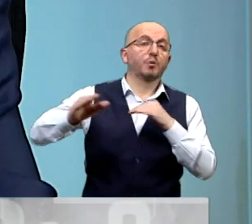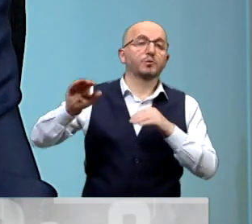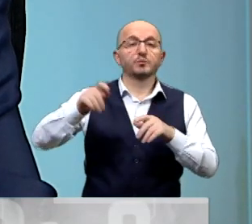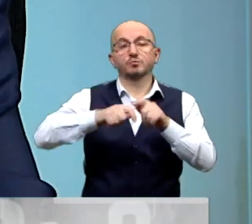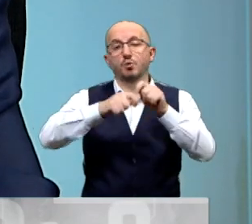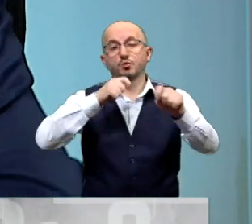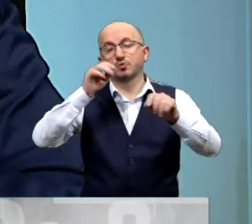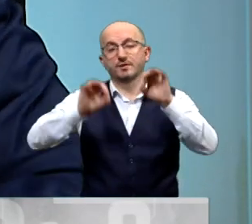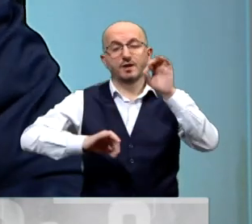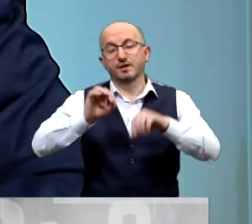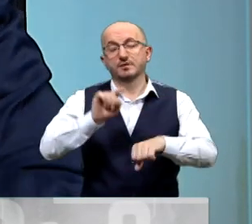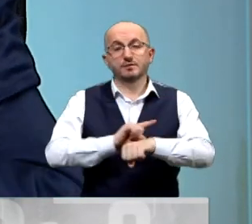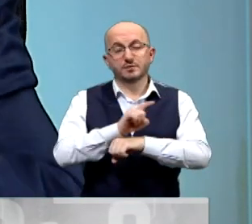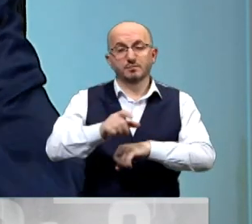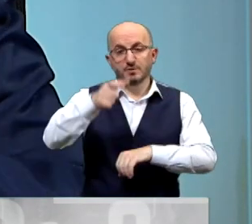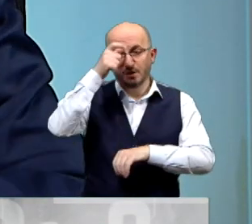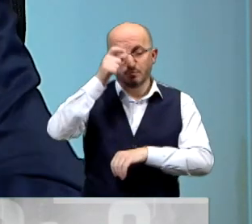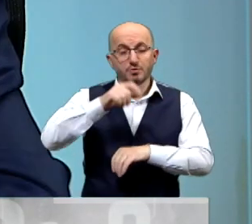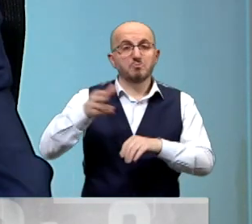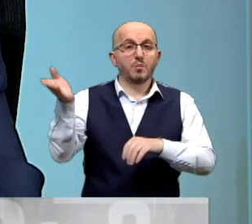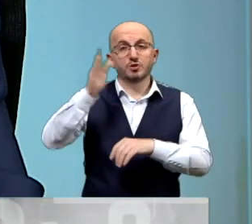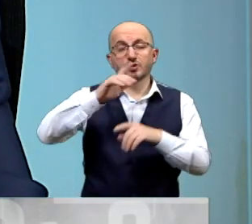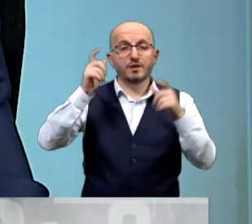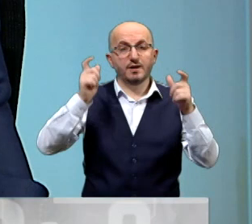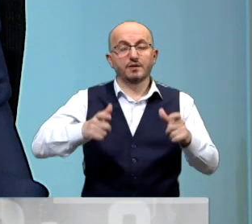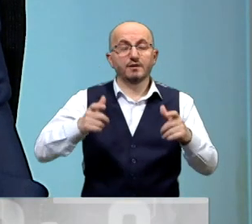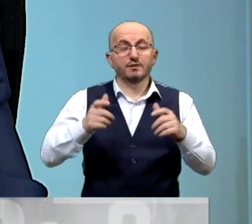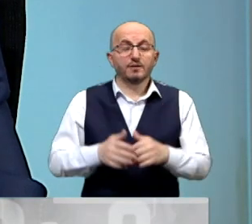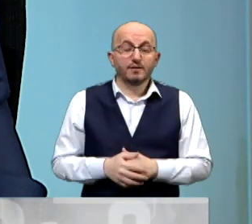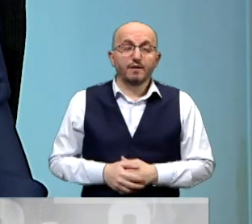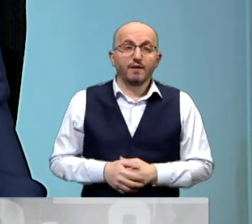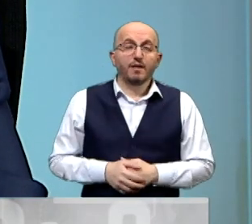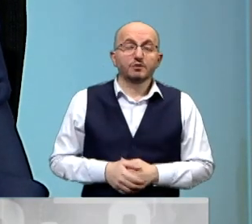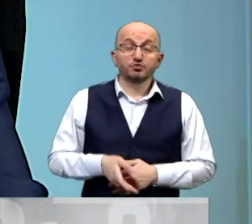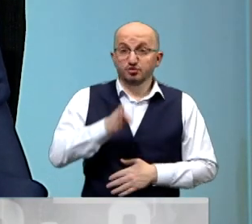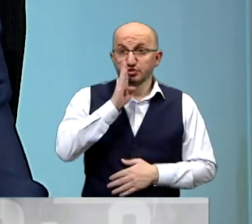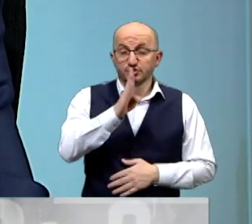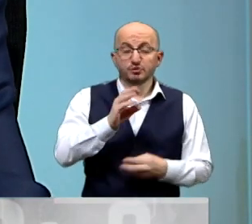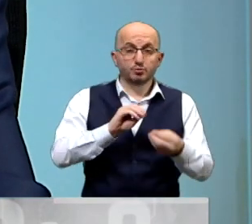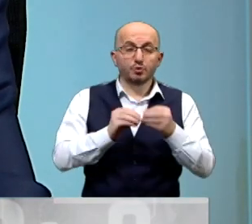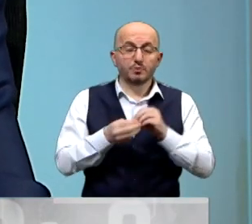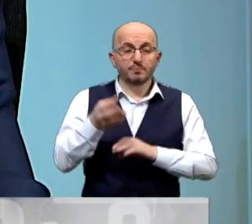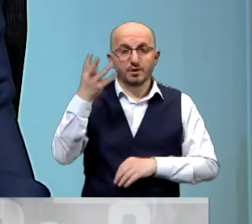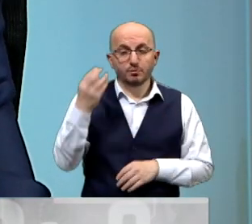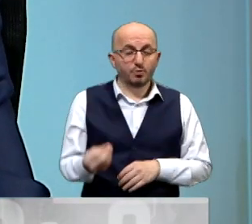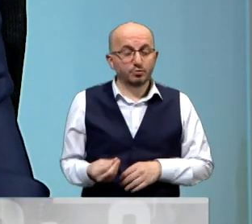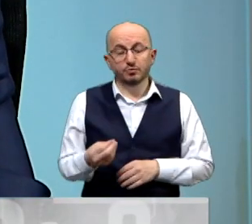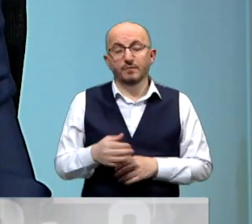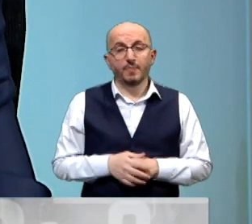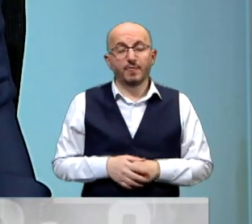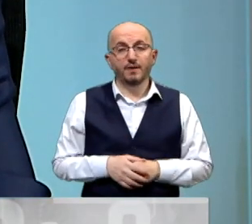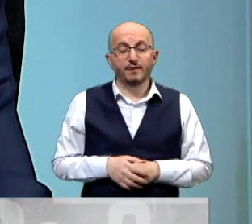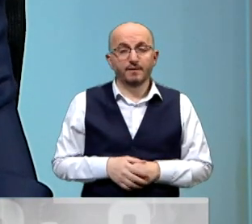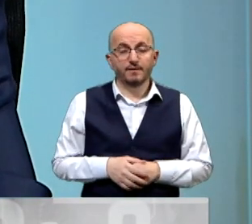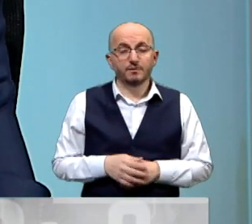değerlendirdiğiniz zaman hem ülkemizi hem Başka yerleri falan hakikaten ciddi problemlerin oldu Bütün bunların meselesi